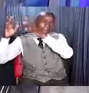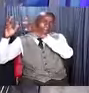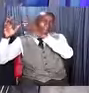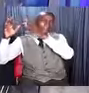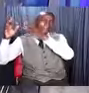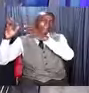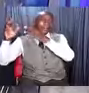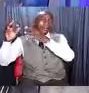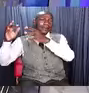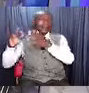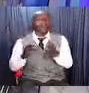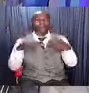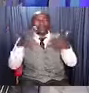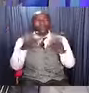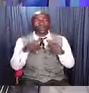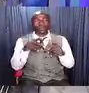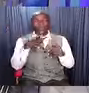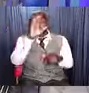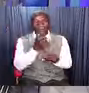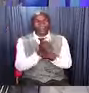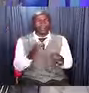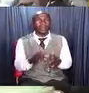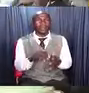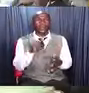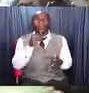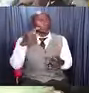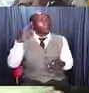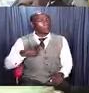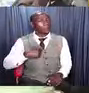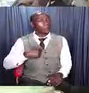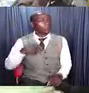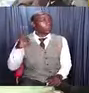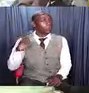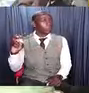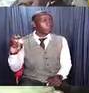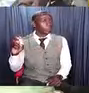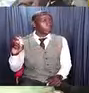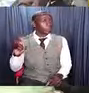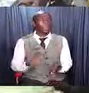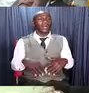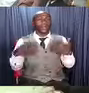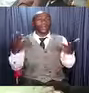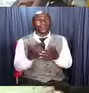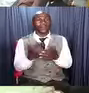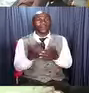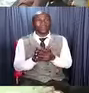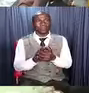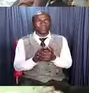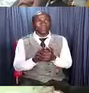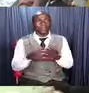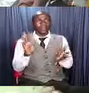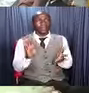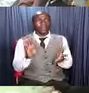clap. I'm clapping to the God of our Father. You're not clapping for me. Hallelujah.